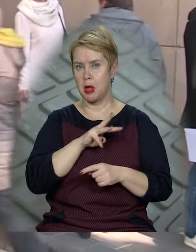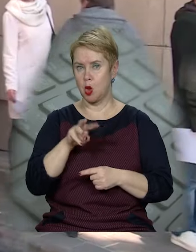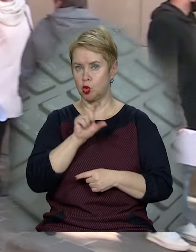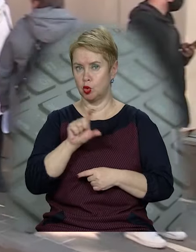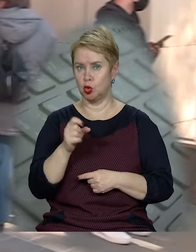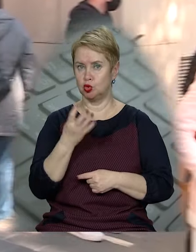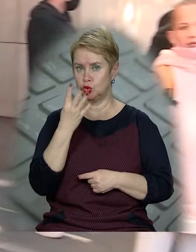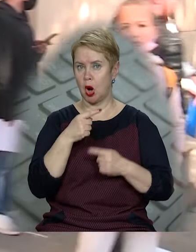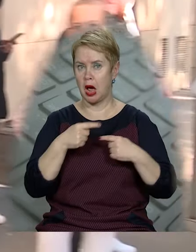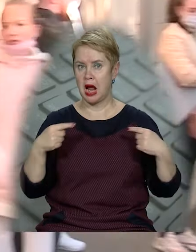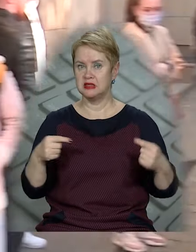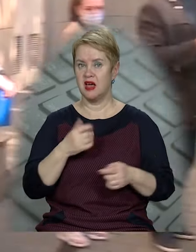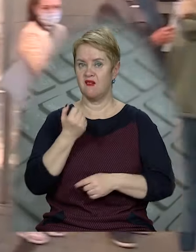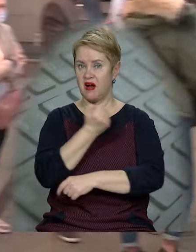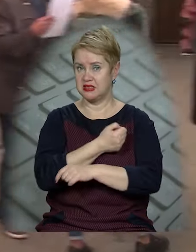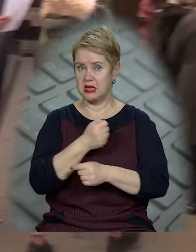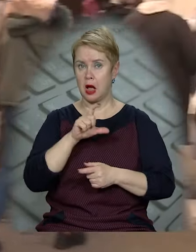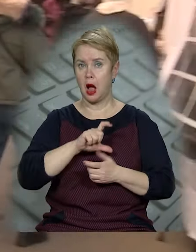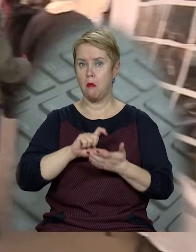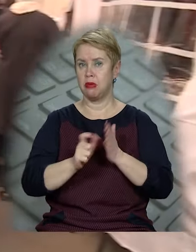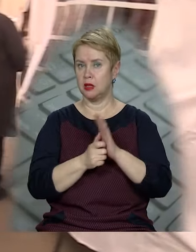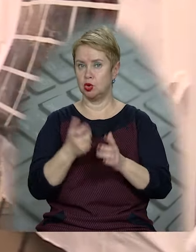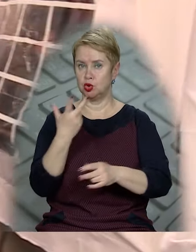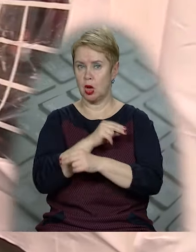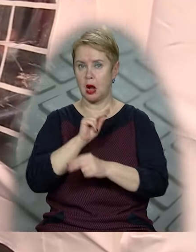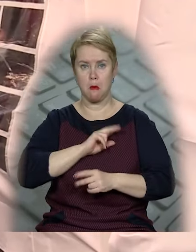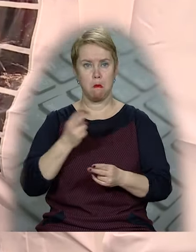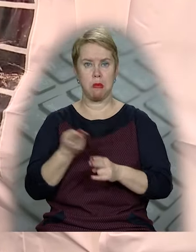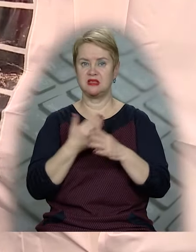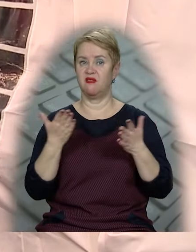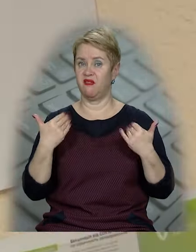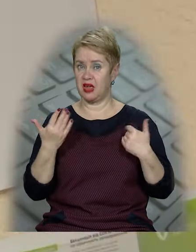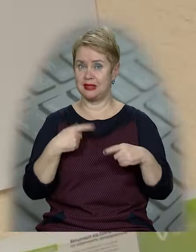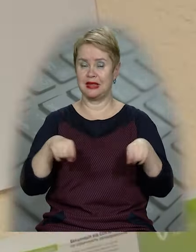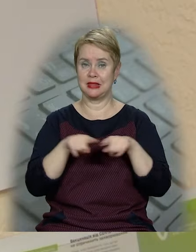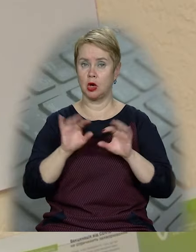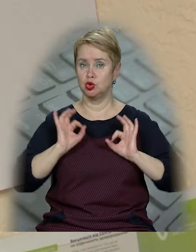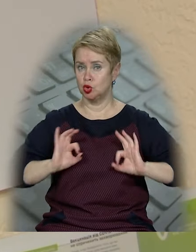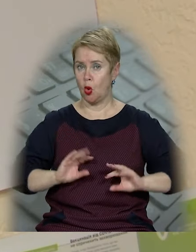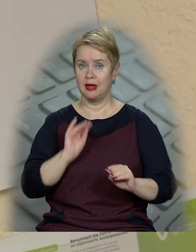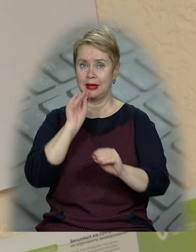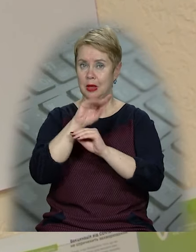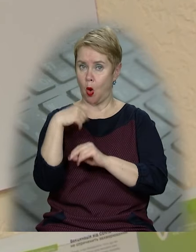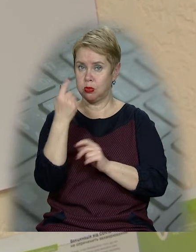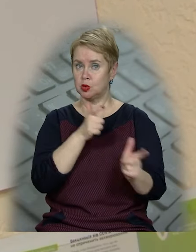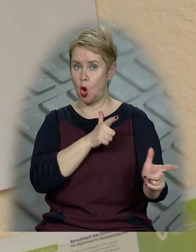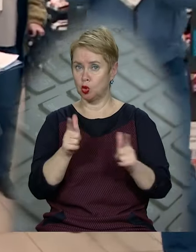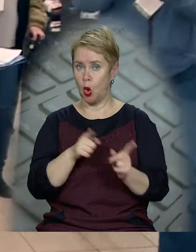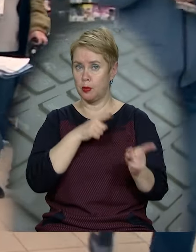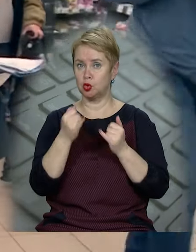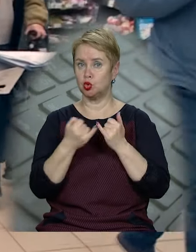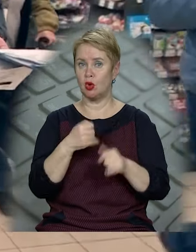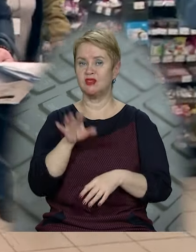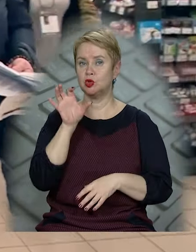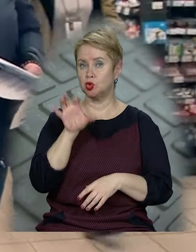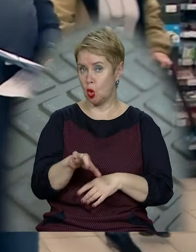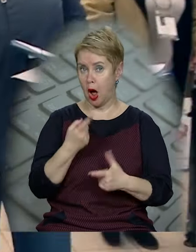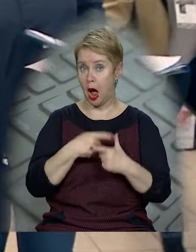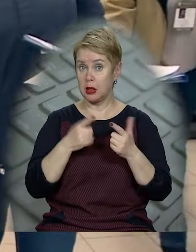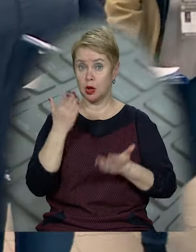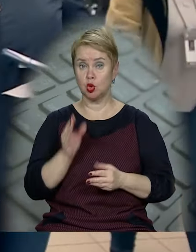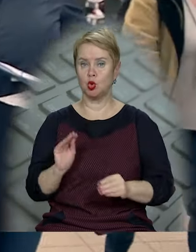доз 4 різних вакцин. Кабінети щеплень працюють без вихідних. Також чиновники додають, область готова перейти до жовтої зони.